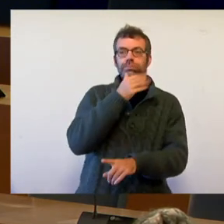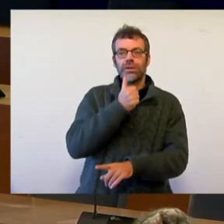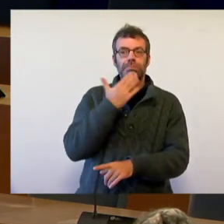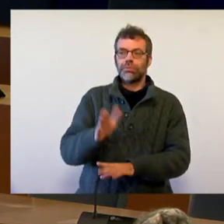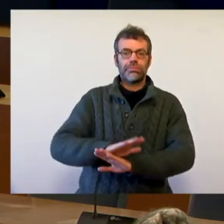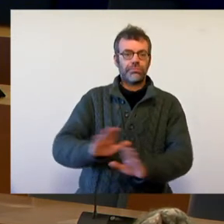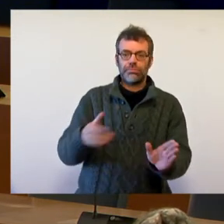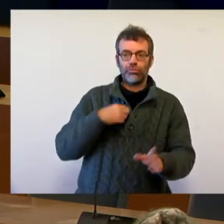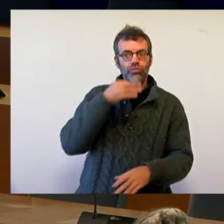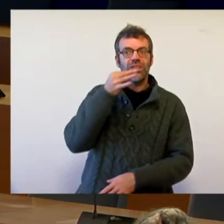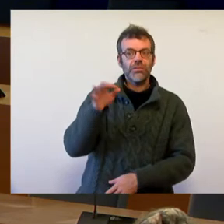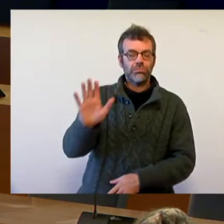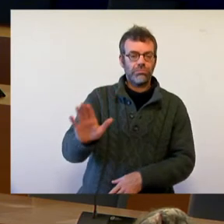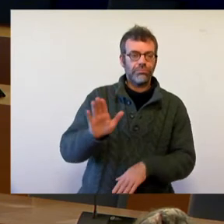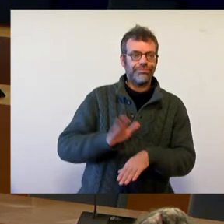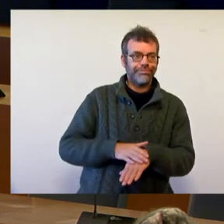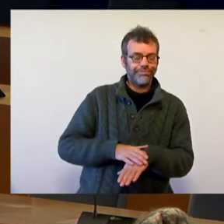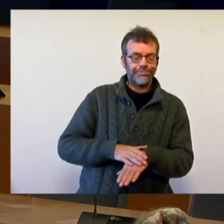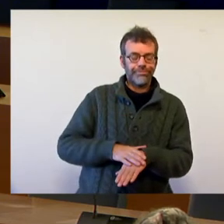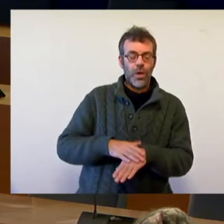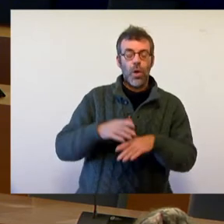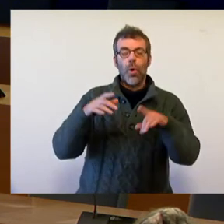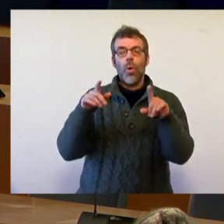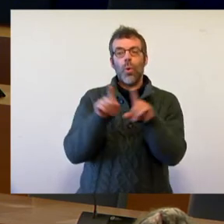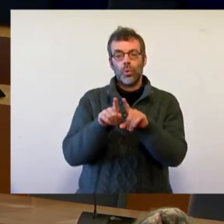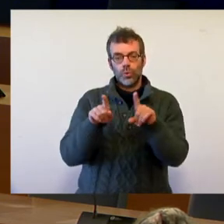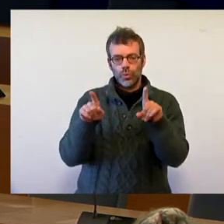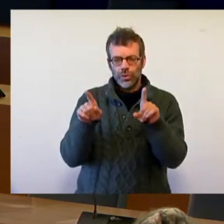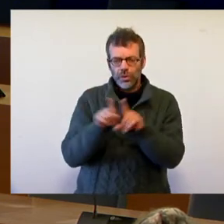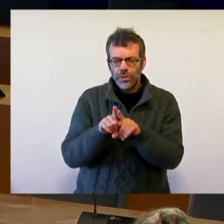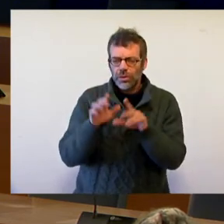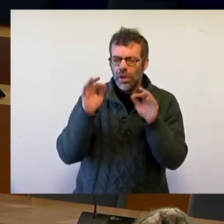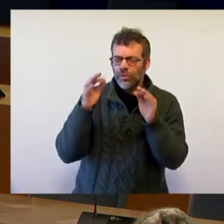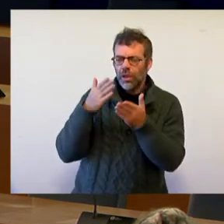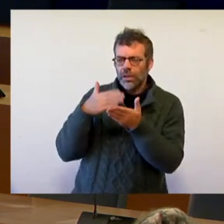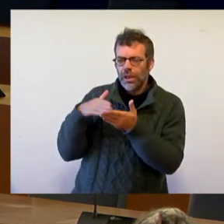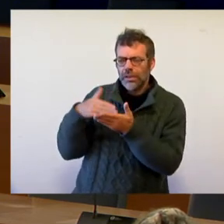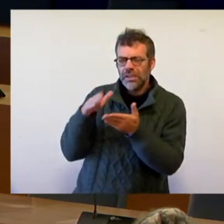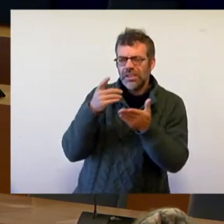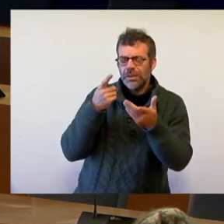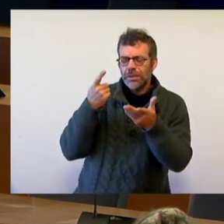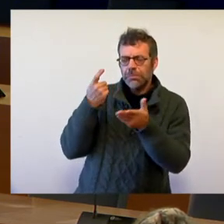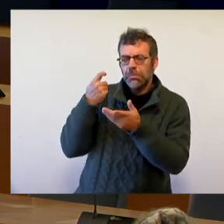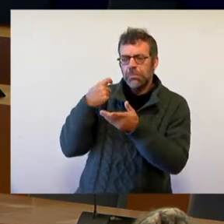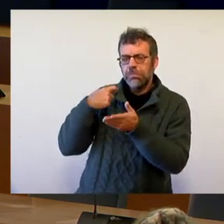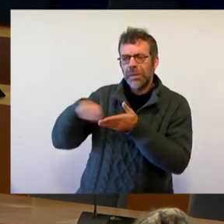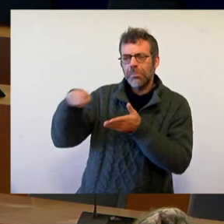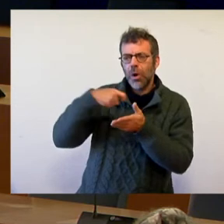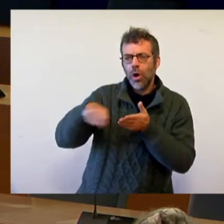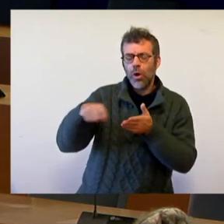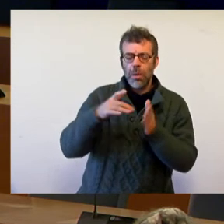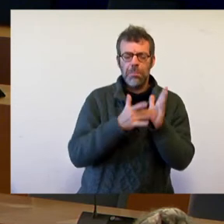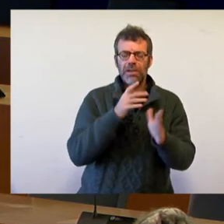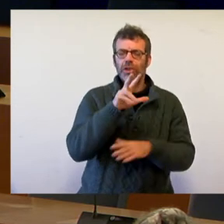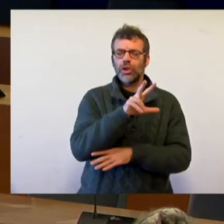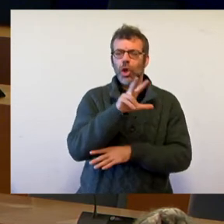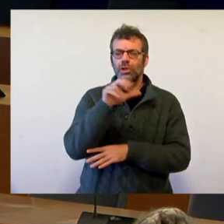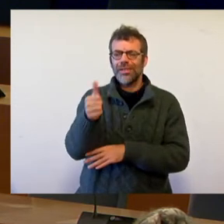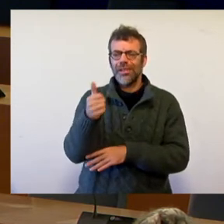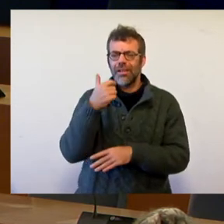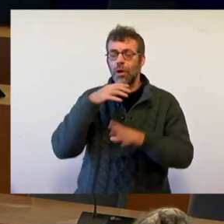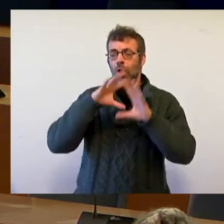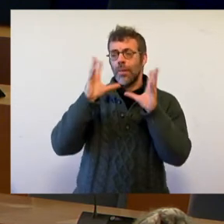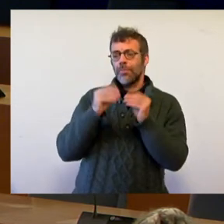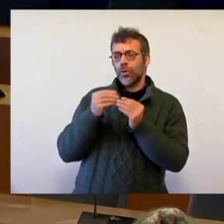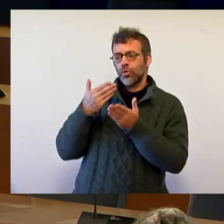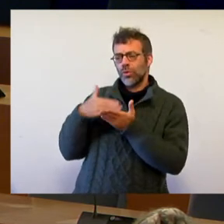Je vous interroge sur les crédits de paiement envisagés au cours de la mandature, page 31. Vous annoncez 542 millions